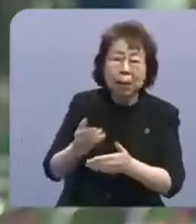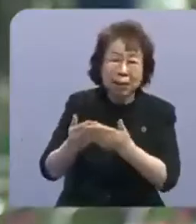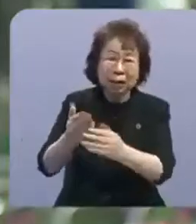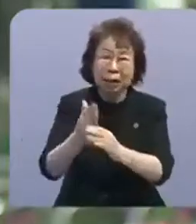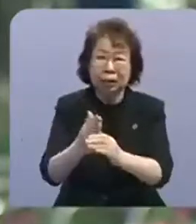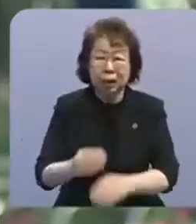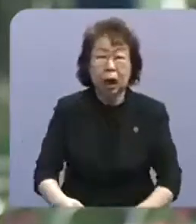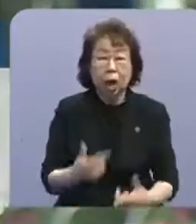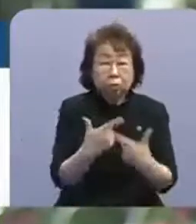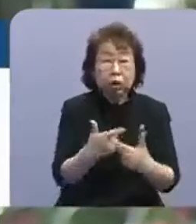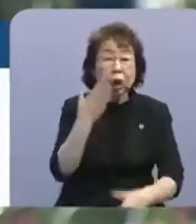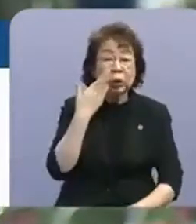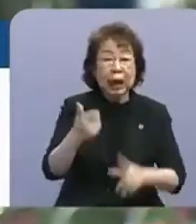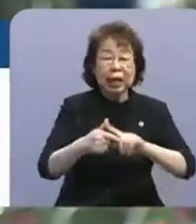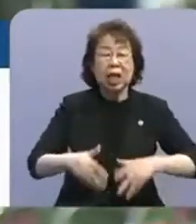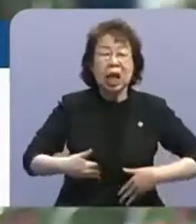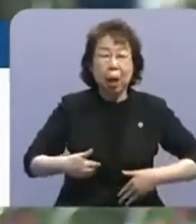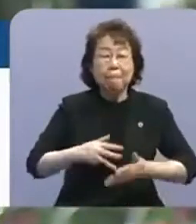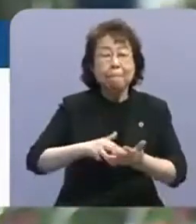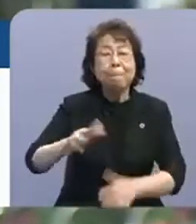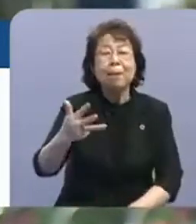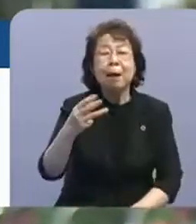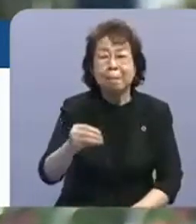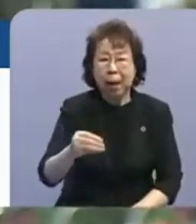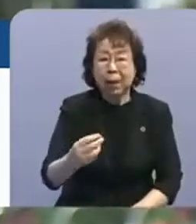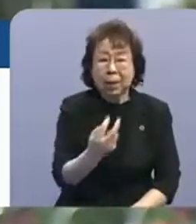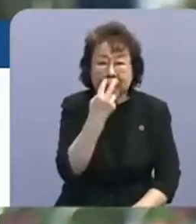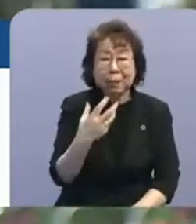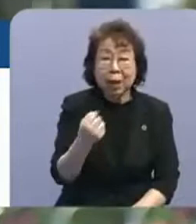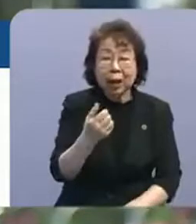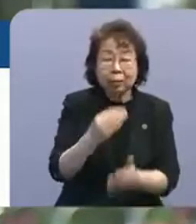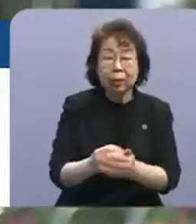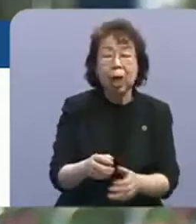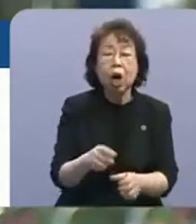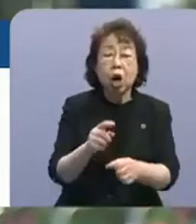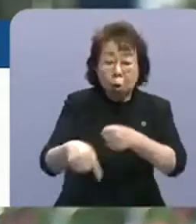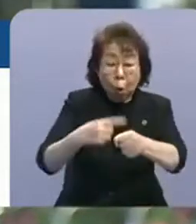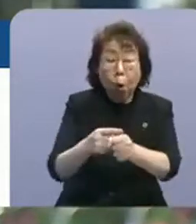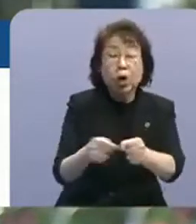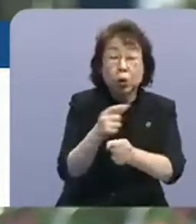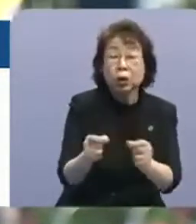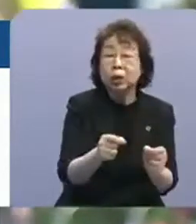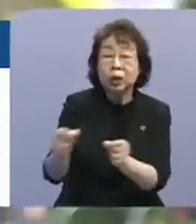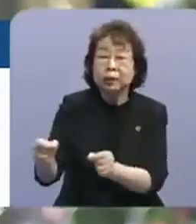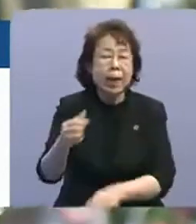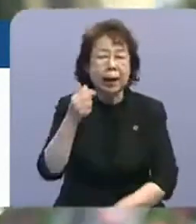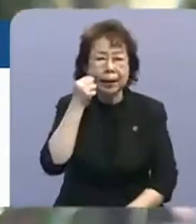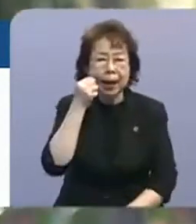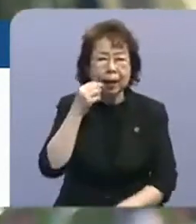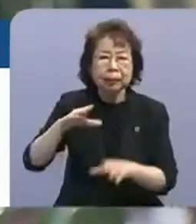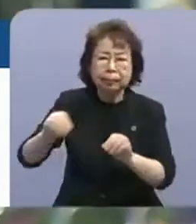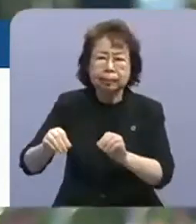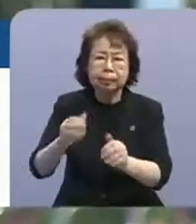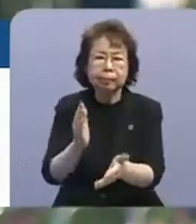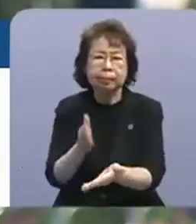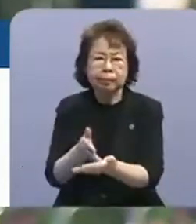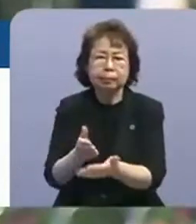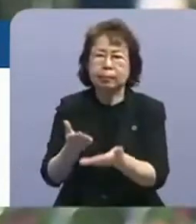부울경 800만 시민들의 생명을 담보로 한 고리 2호기 수명 연장 추진을 즉각 중단할 것을